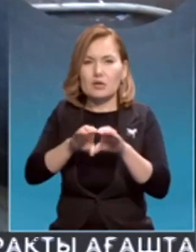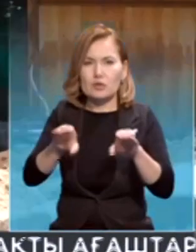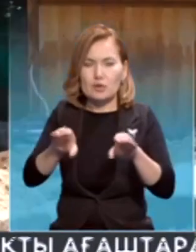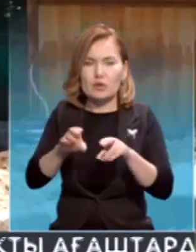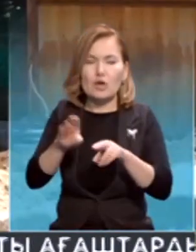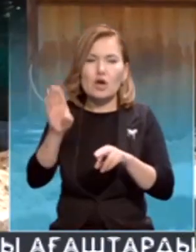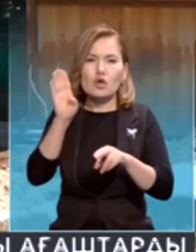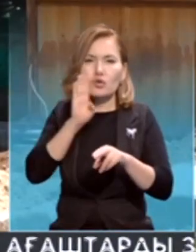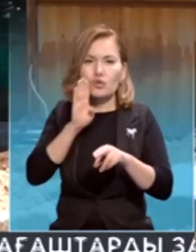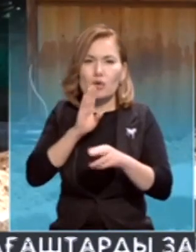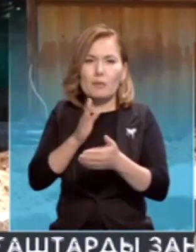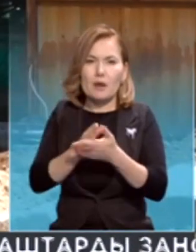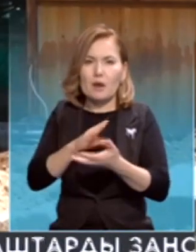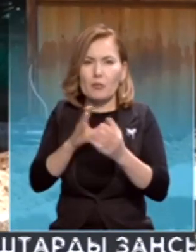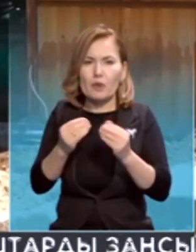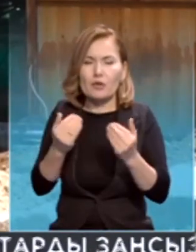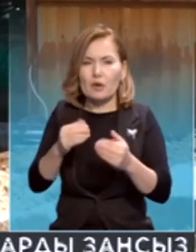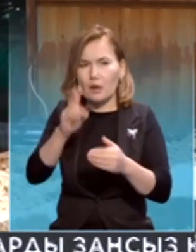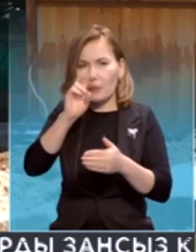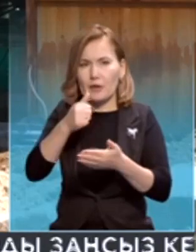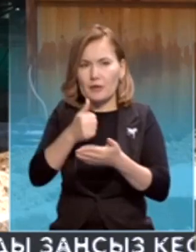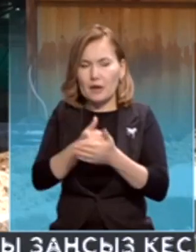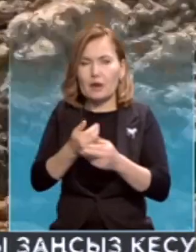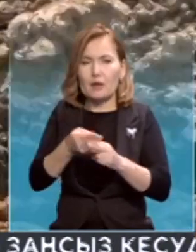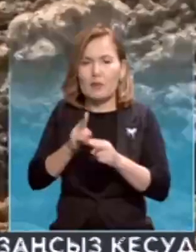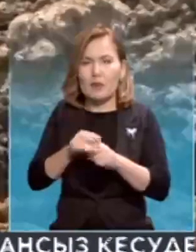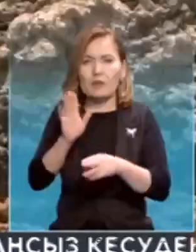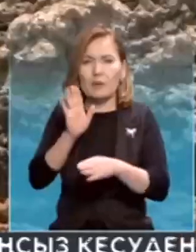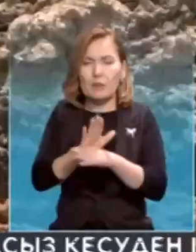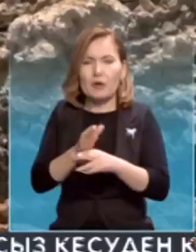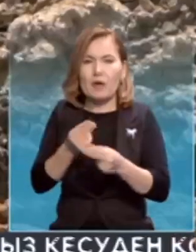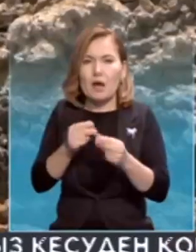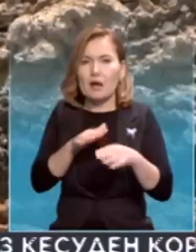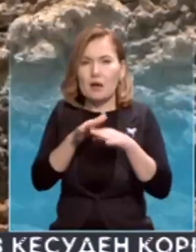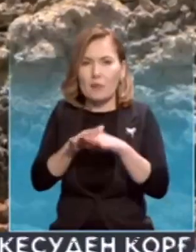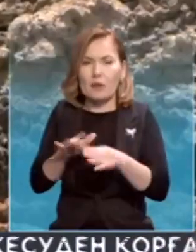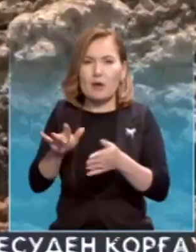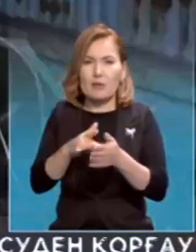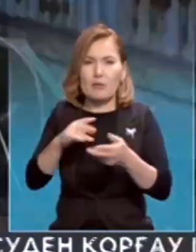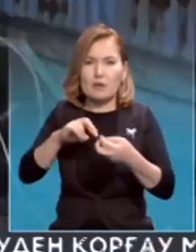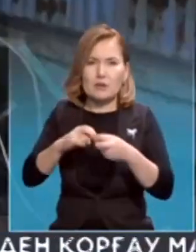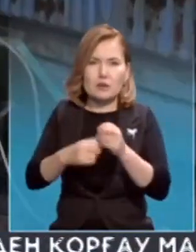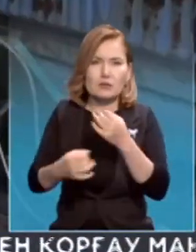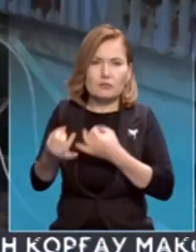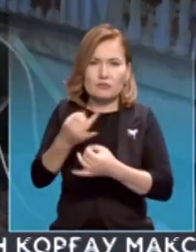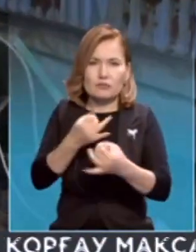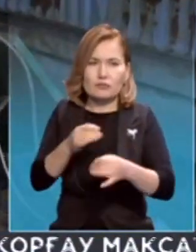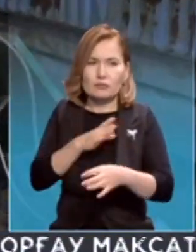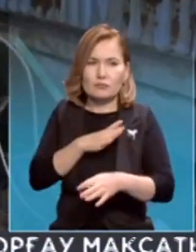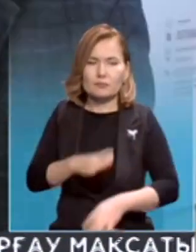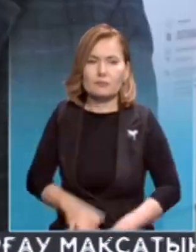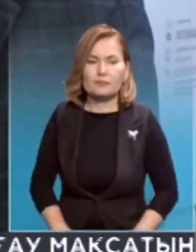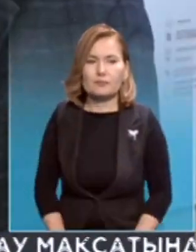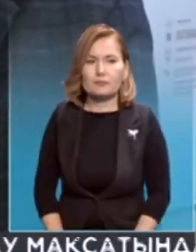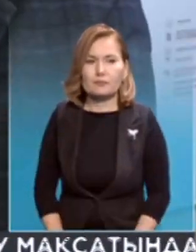тазарту ғимараты бар. Бүгін мемлекет басшысы оларды қайта салу, қаржы бөлу мәселесін сынға алды.